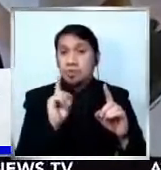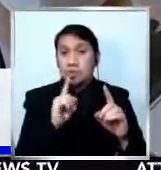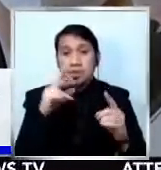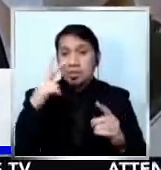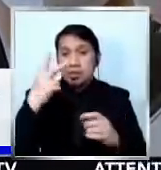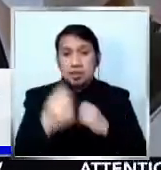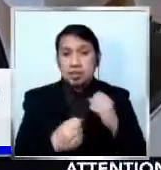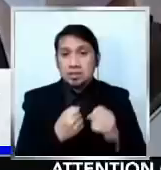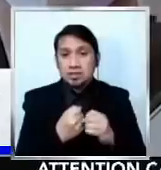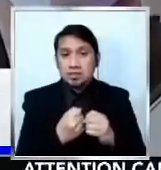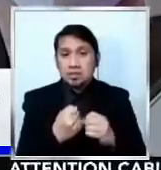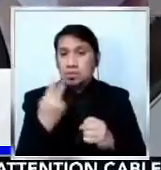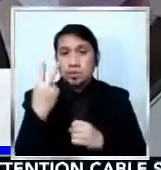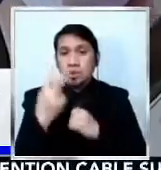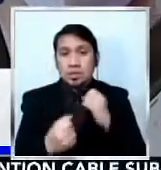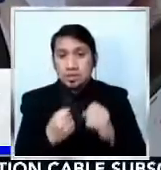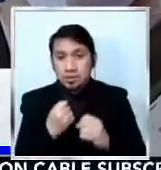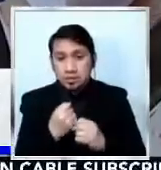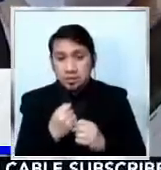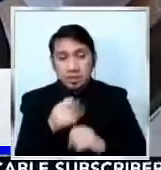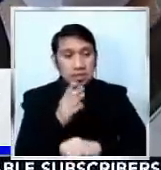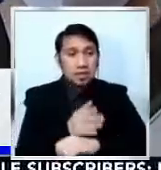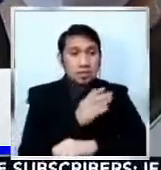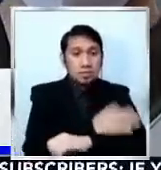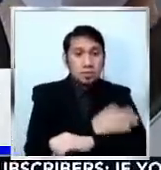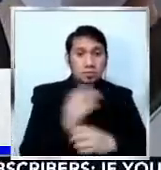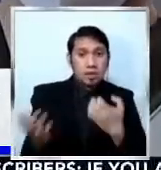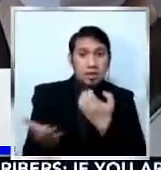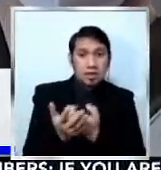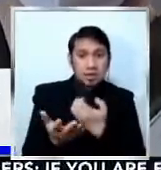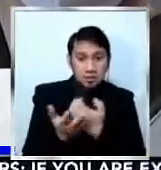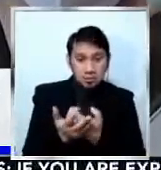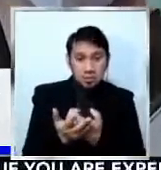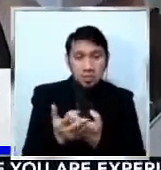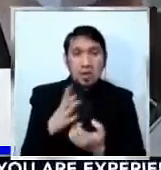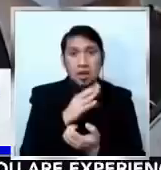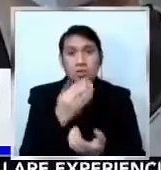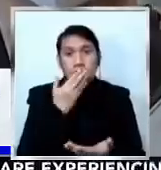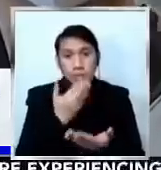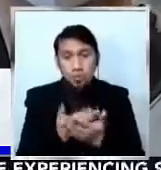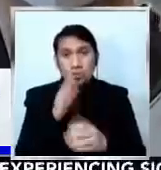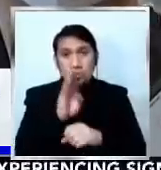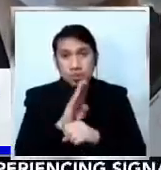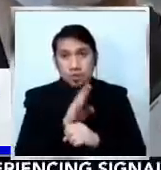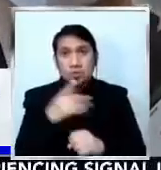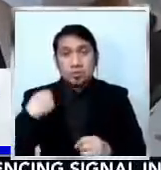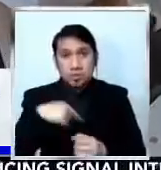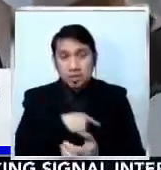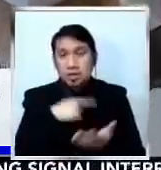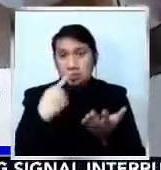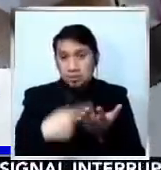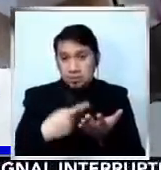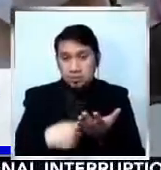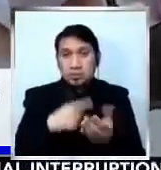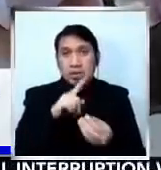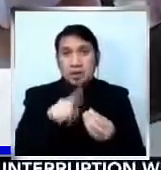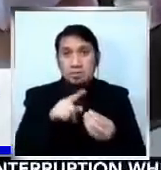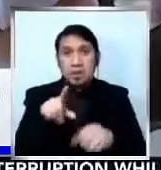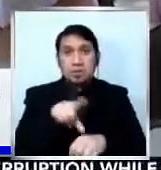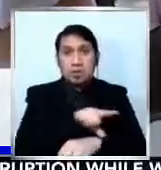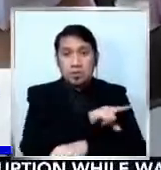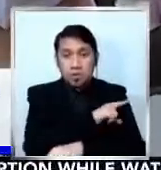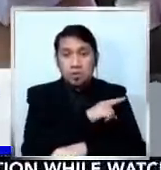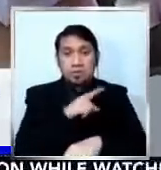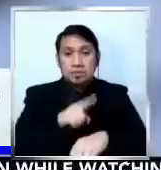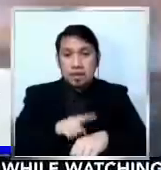2 years after, 3 years after, bumuti ang ekonomiya, pumanatag ang negosyo, then we start talking about long term. So gusto ko